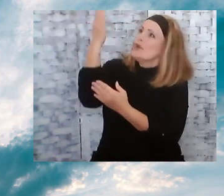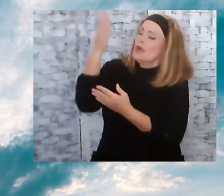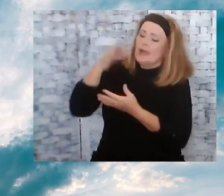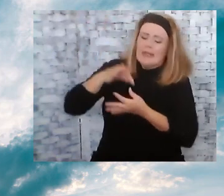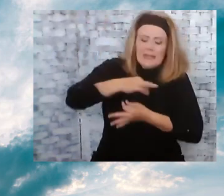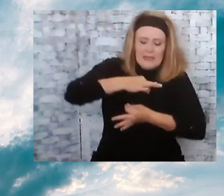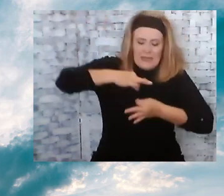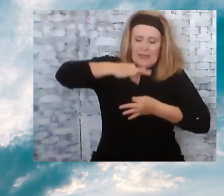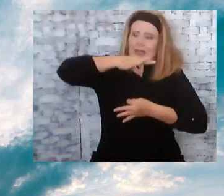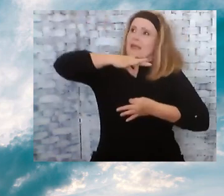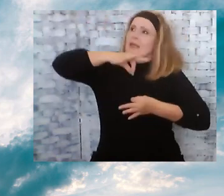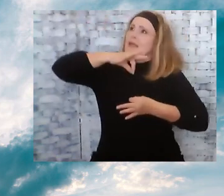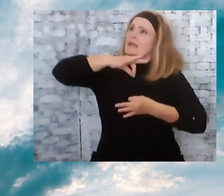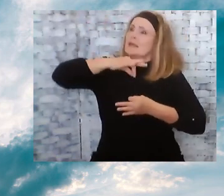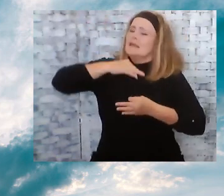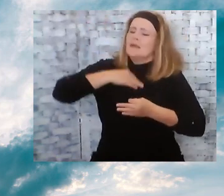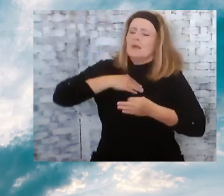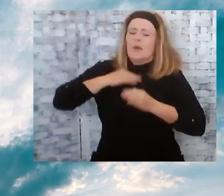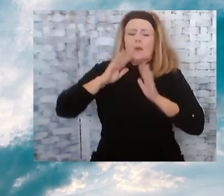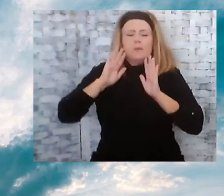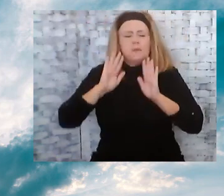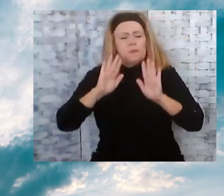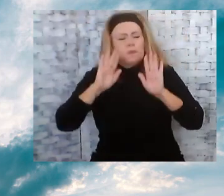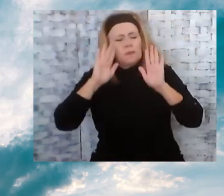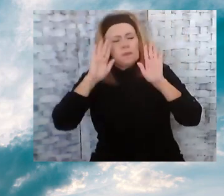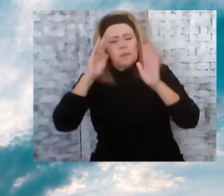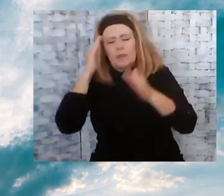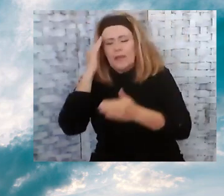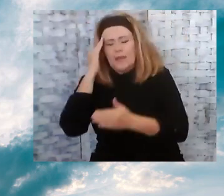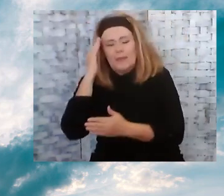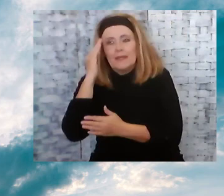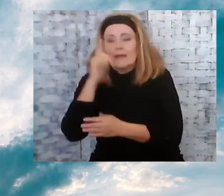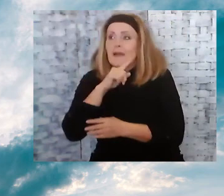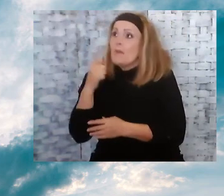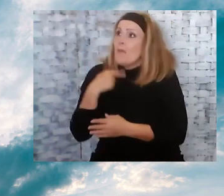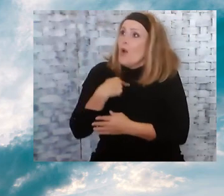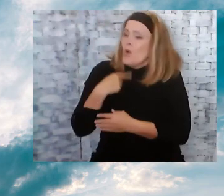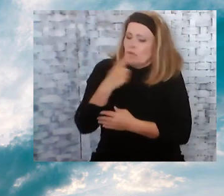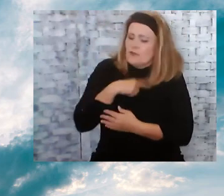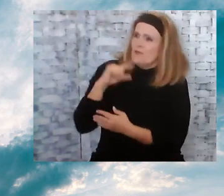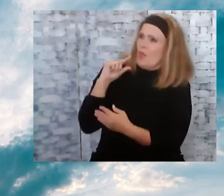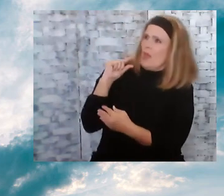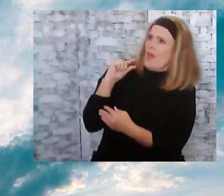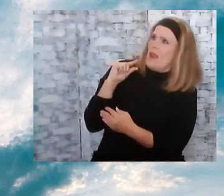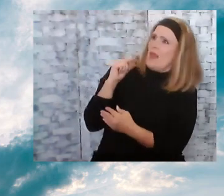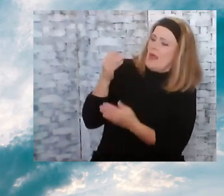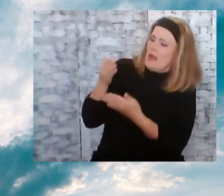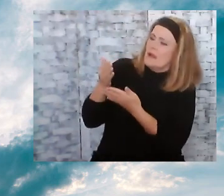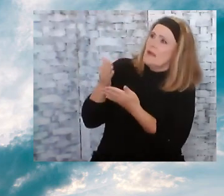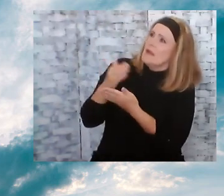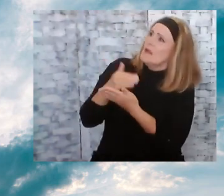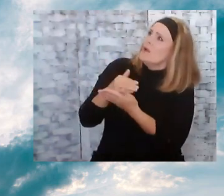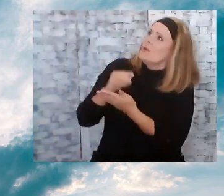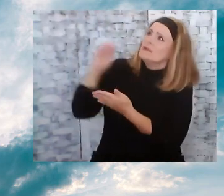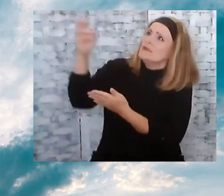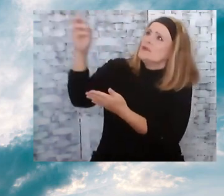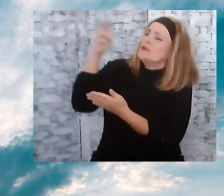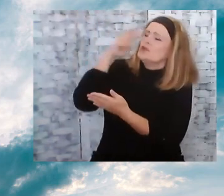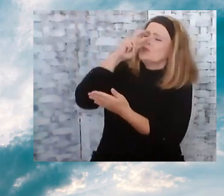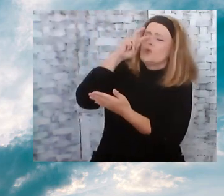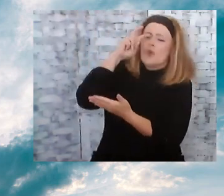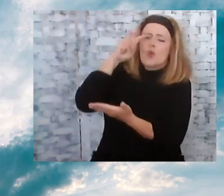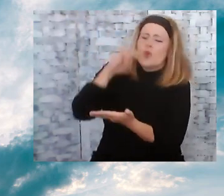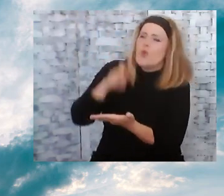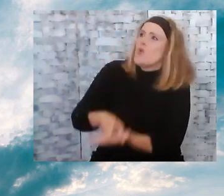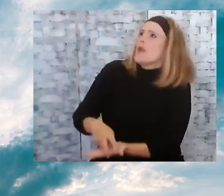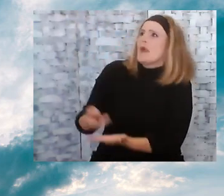U Gees. Here, dit is vir ons groot om daaraan te dink, maar tegelijkertijd laat het ons klein voel. Ons het